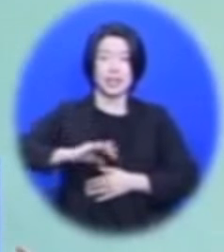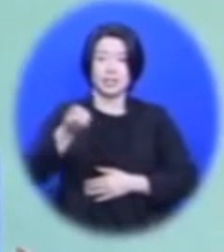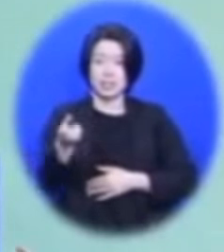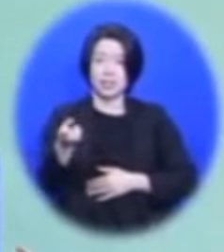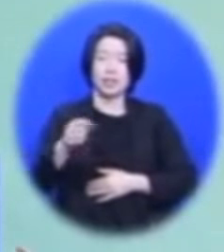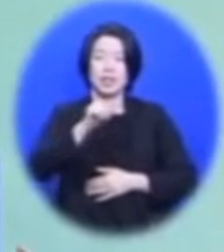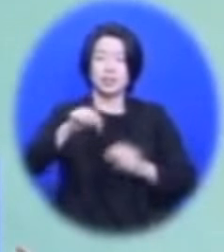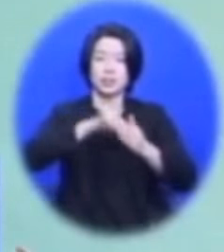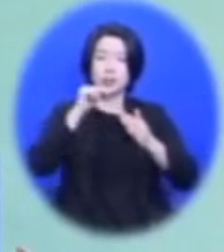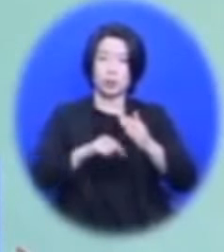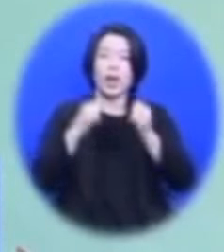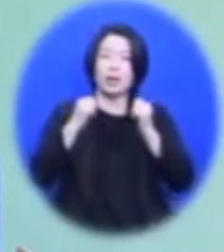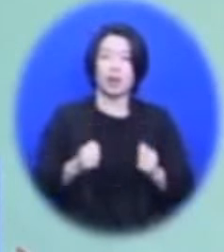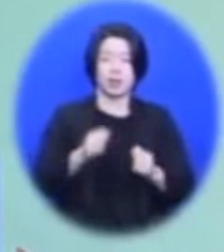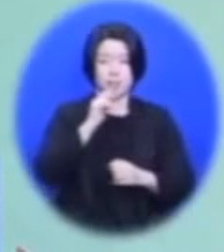그의 속에 거함이요.